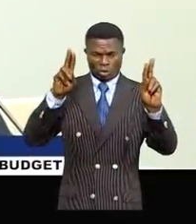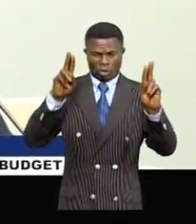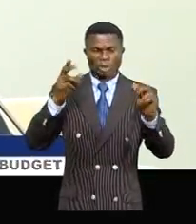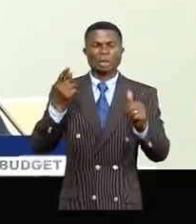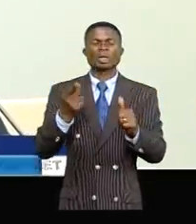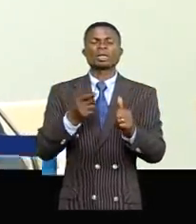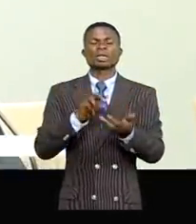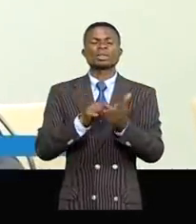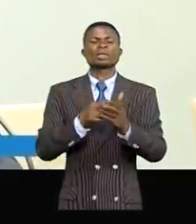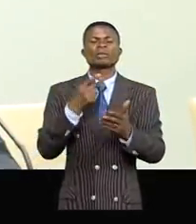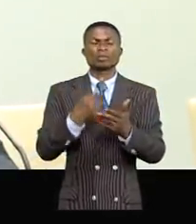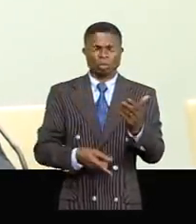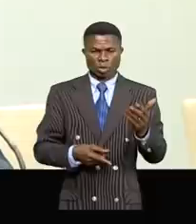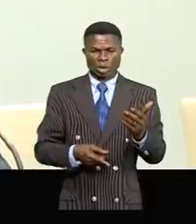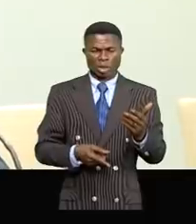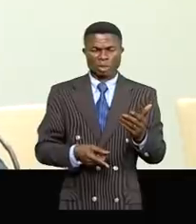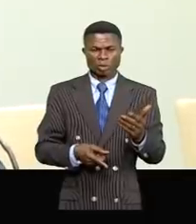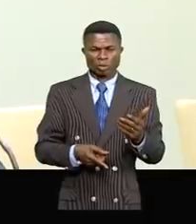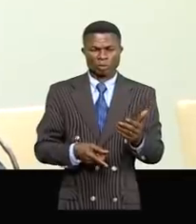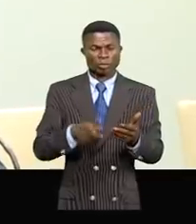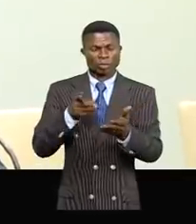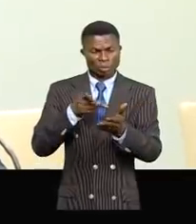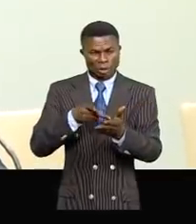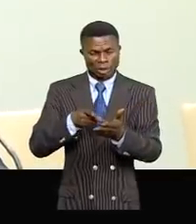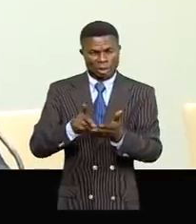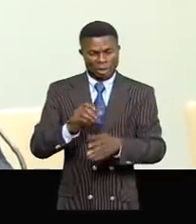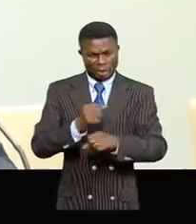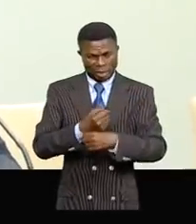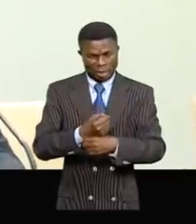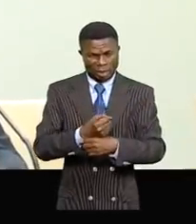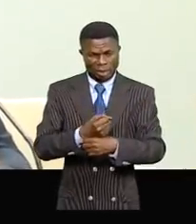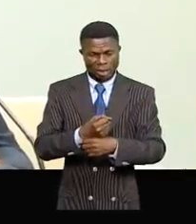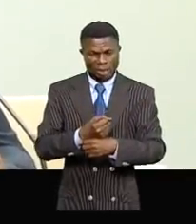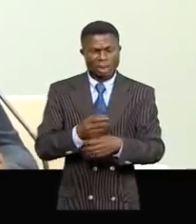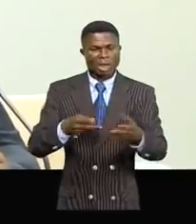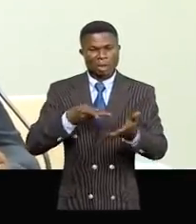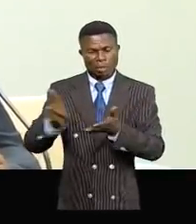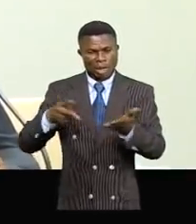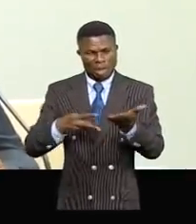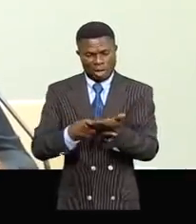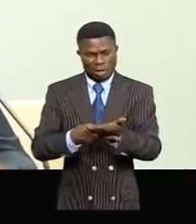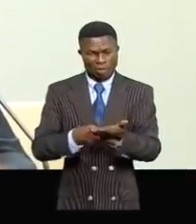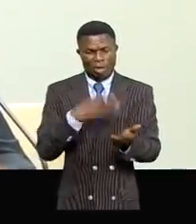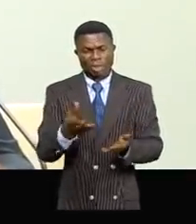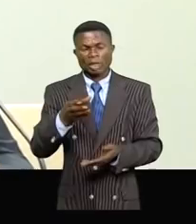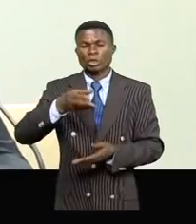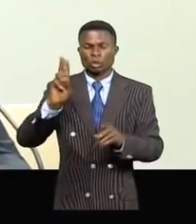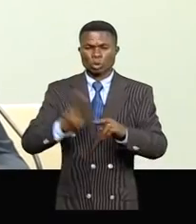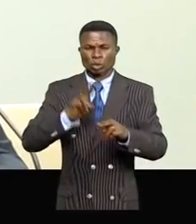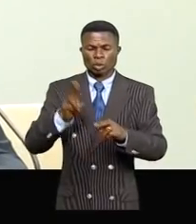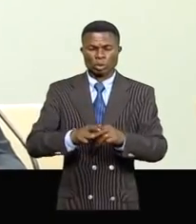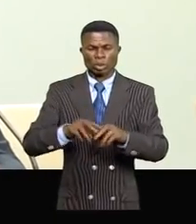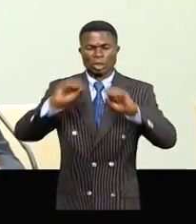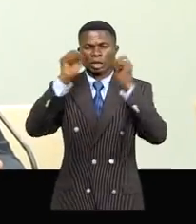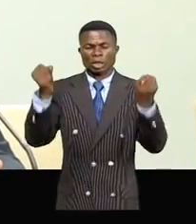celui de payer la facture de consommation à la